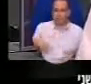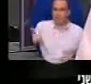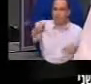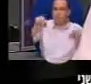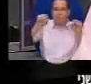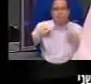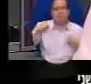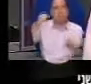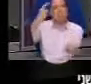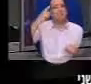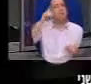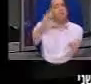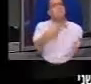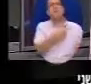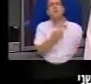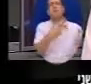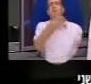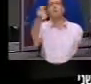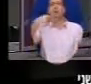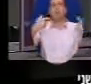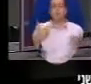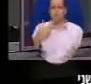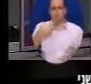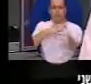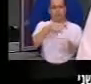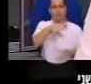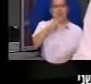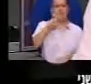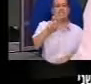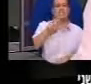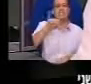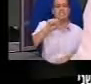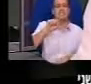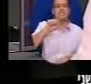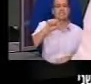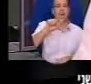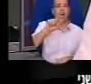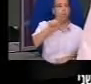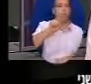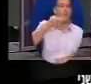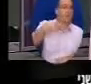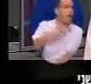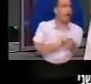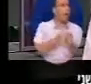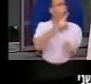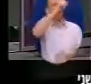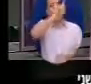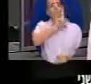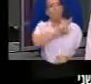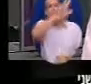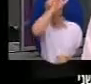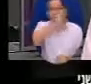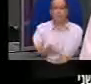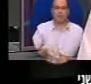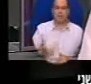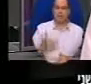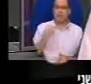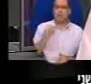מאיפה הסטודנטים האלה באים, שבאים מעיסאוויה או מכפרי או ערי הגליל, מה הרקע שלהם, מה המורכבות